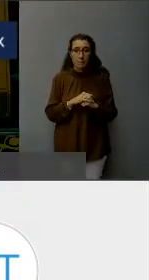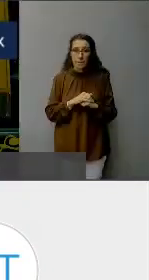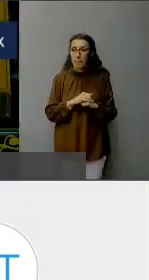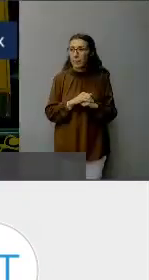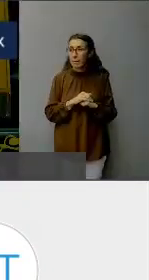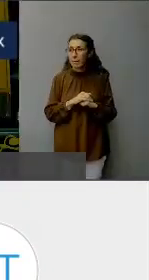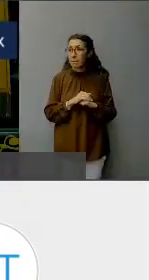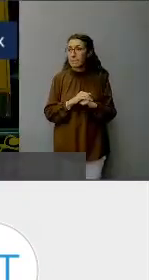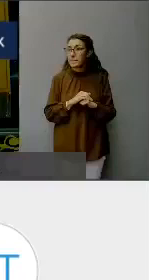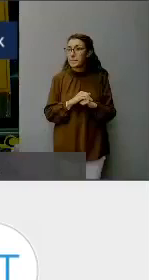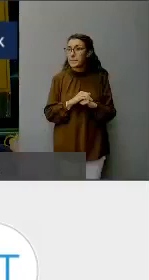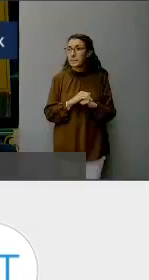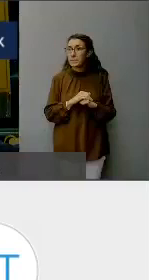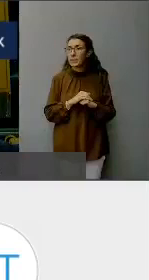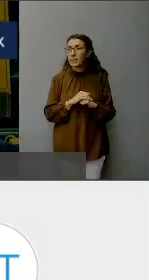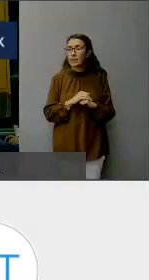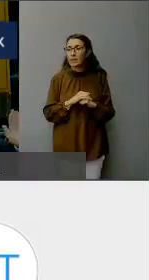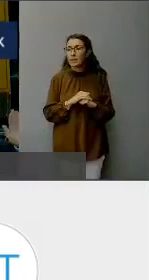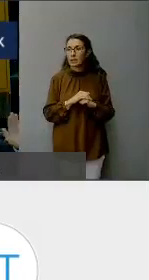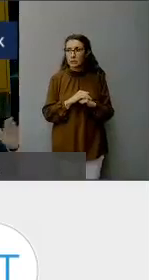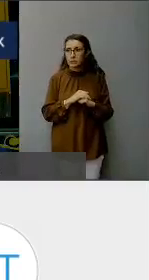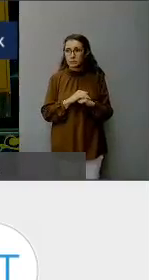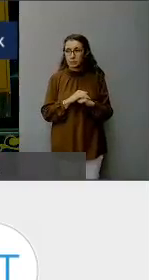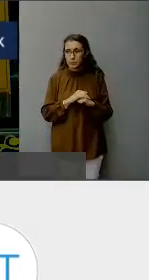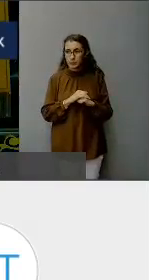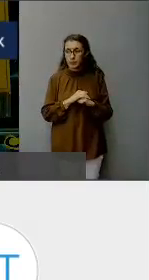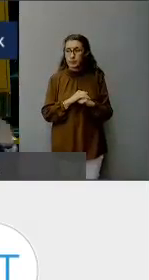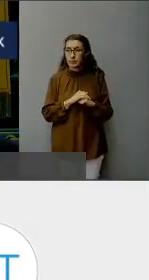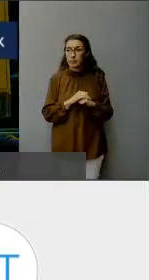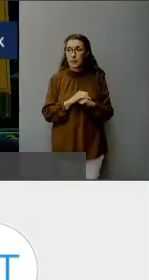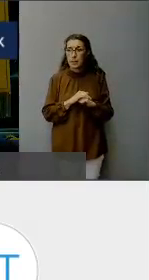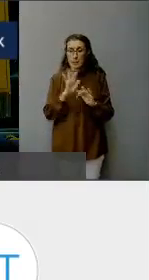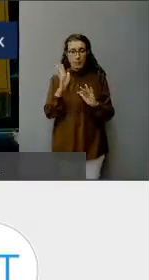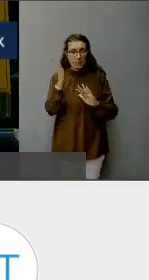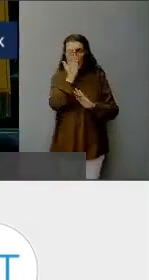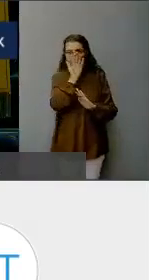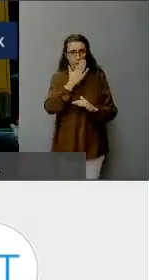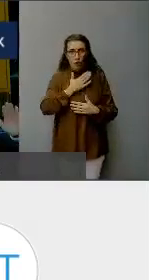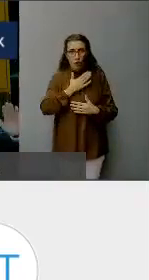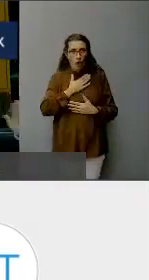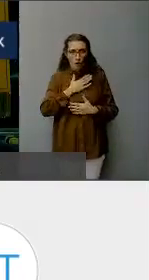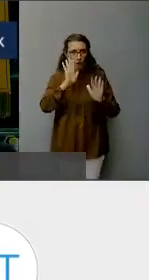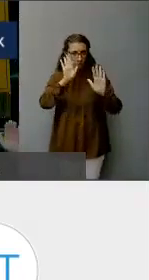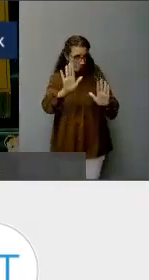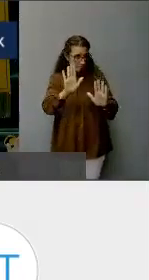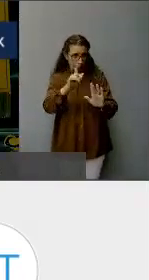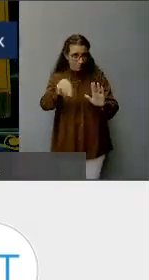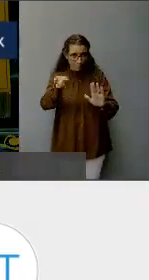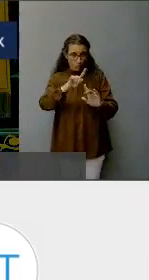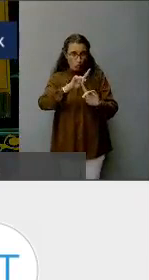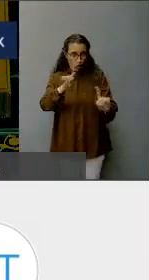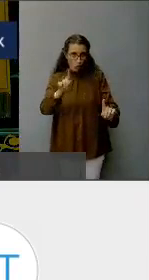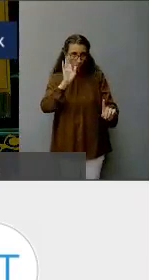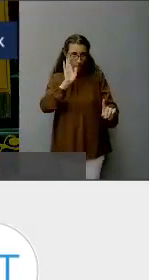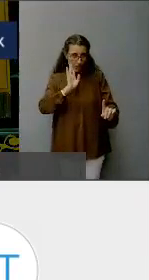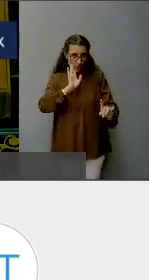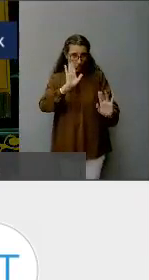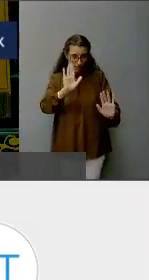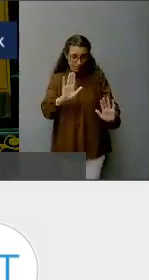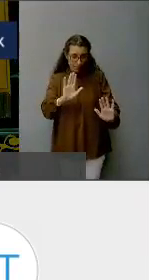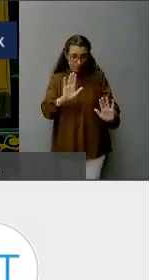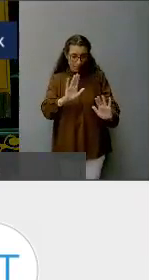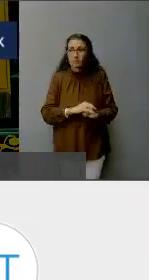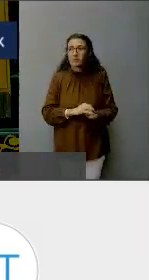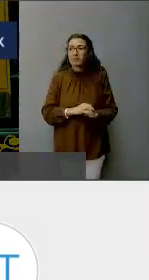jacques una pronta nuovo gli errori li faccio io qui poi no per cortesia allora